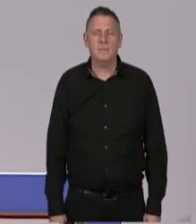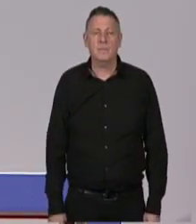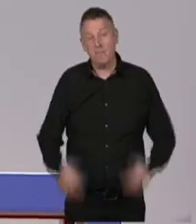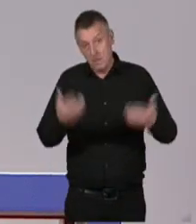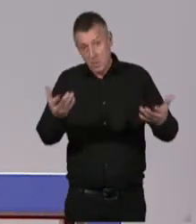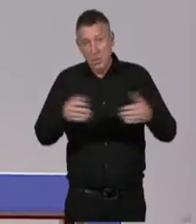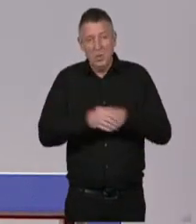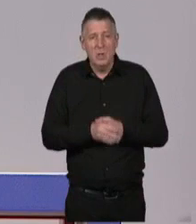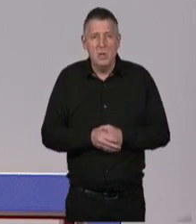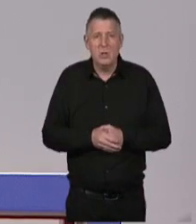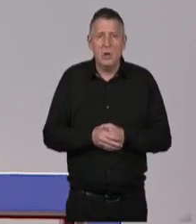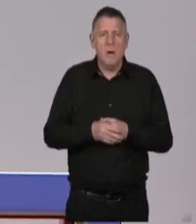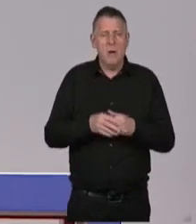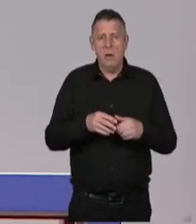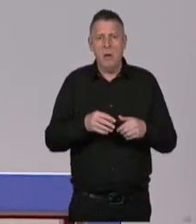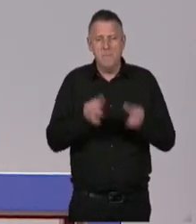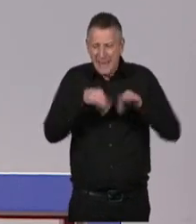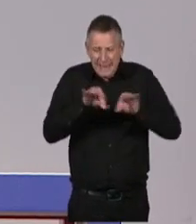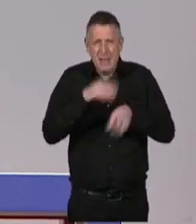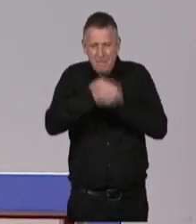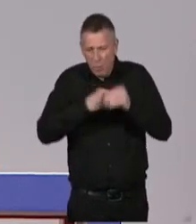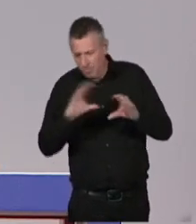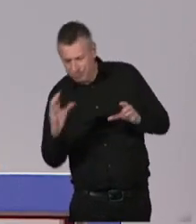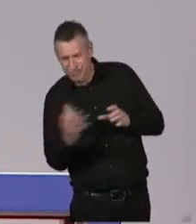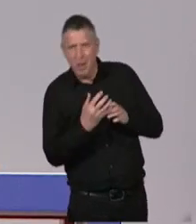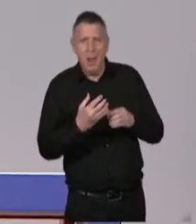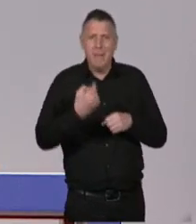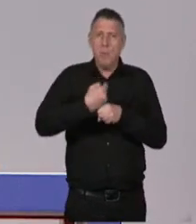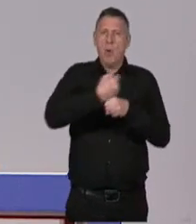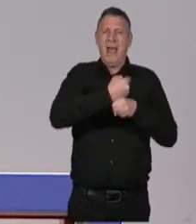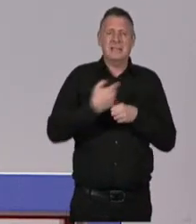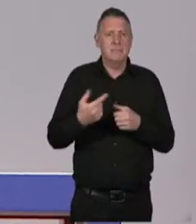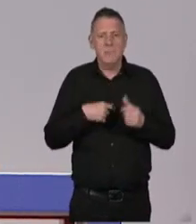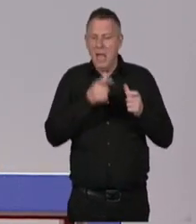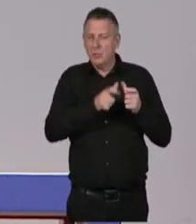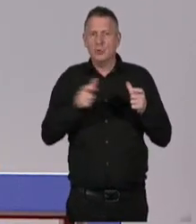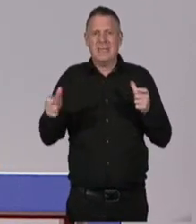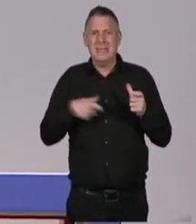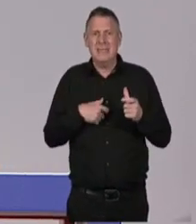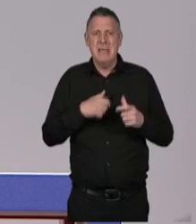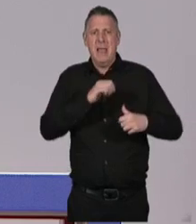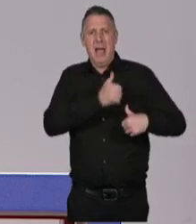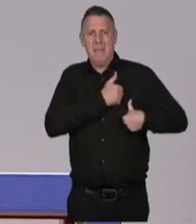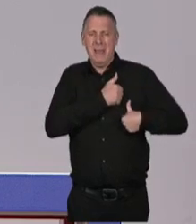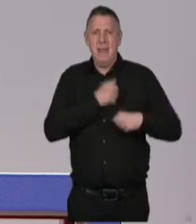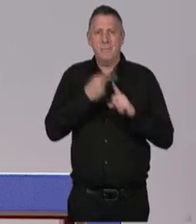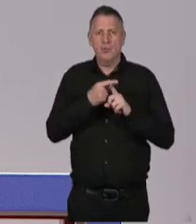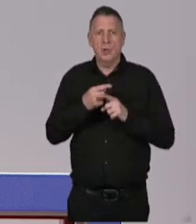Face à un monde si menaçant, je protégerai notre industrie de défense et nos armées.